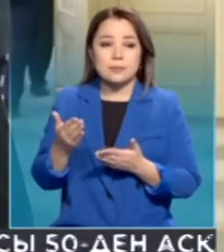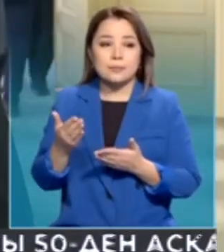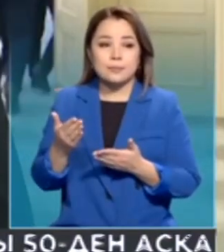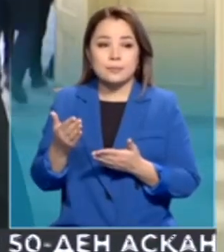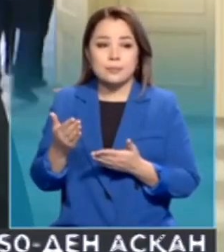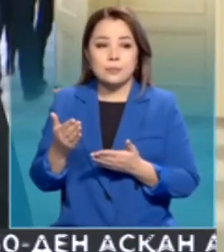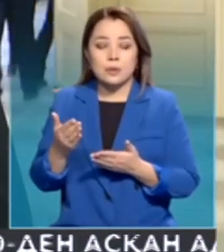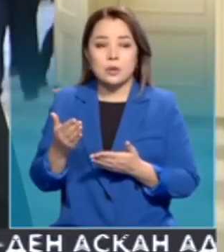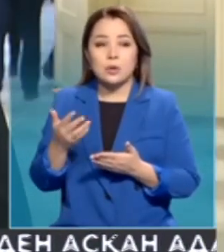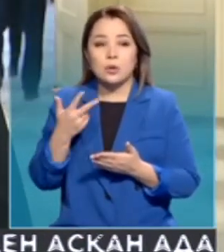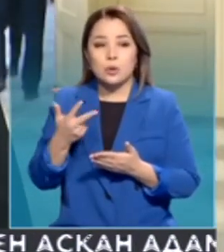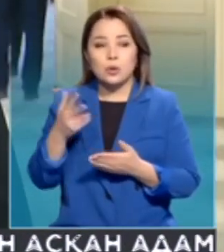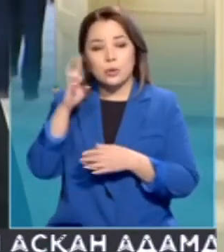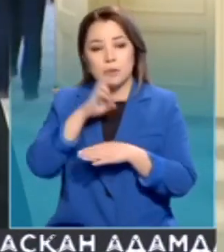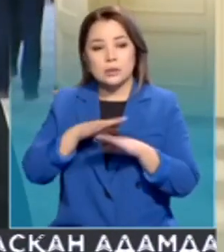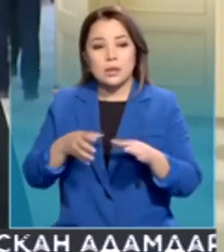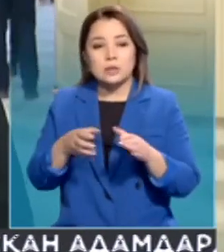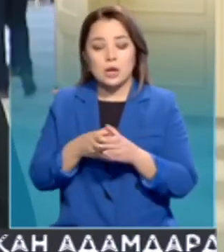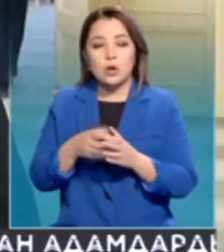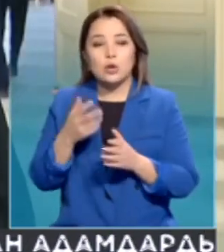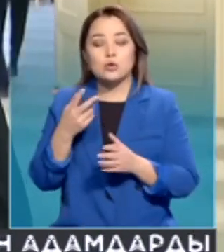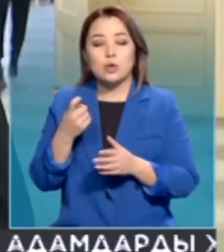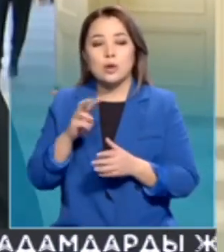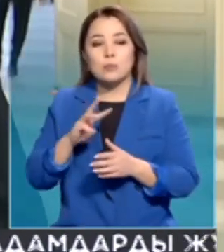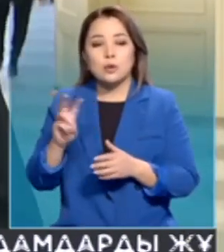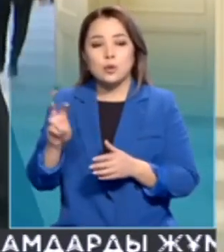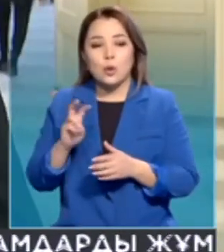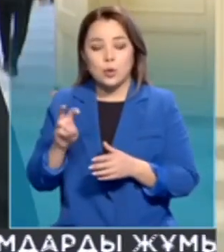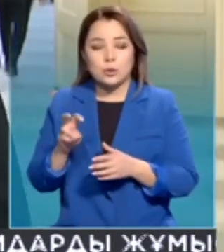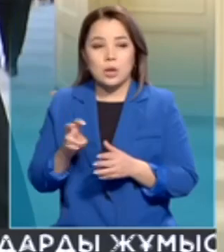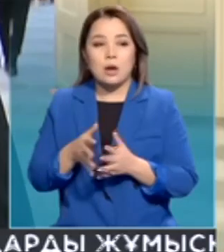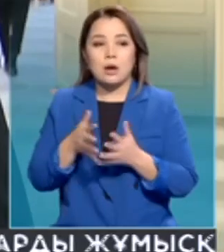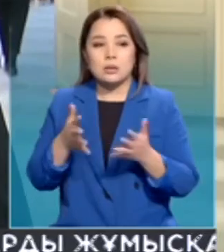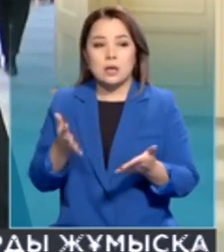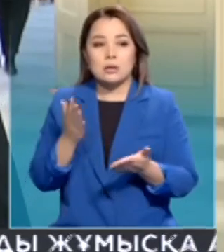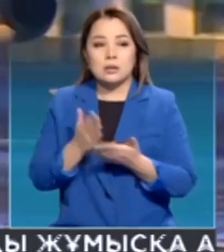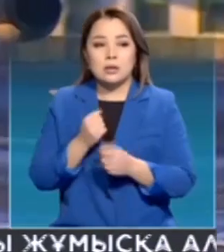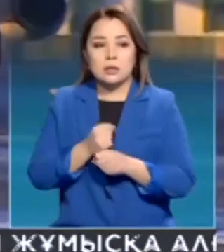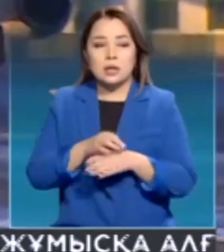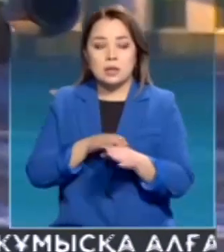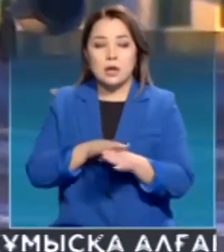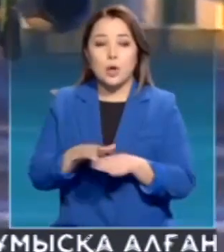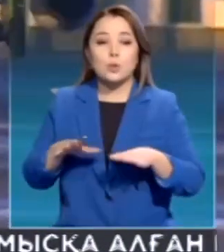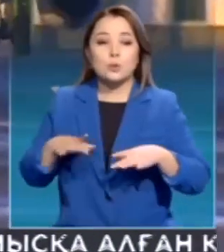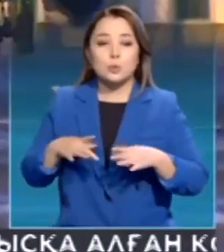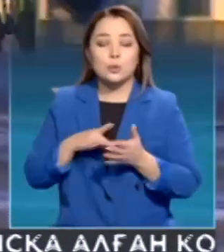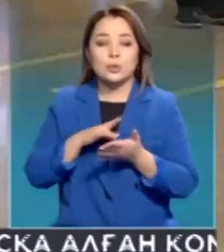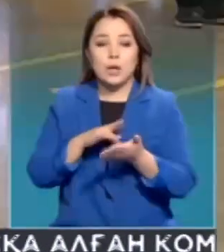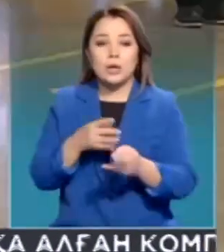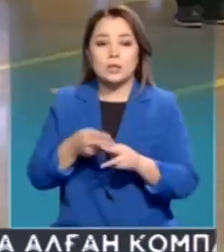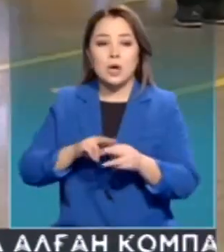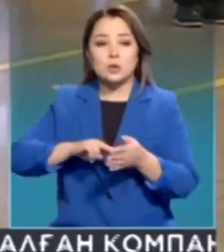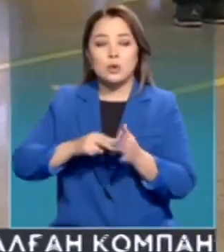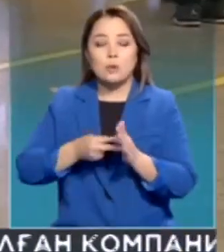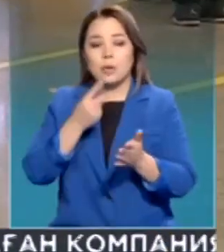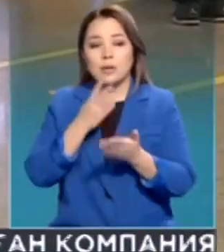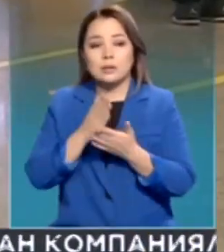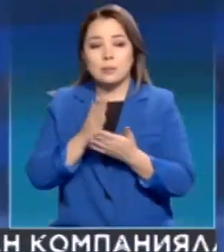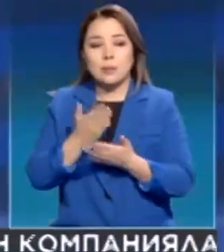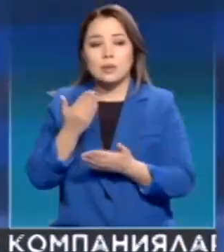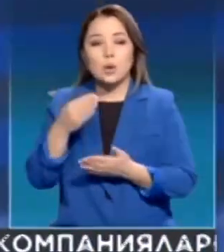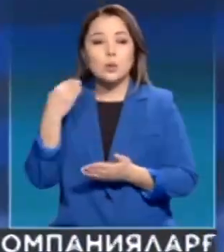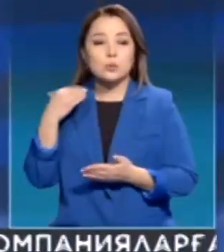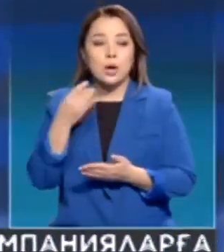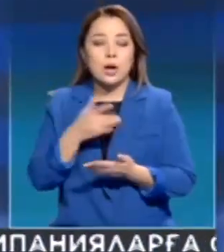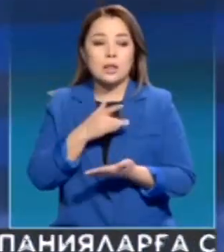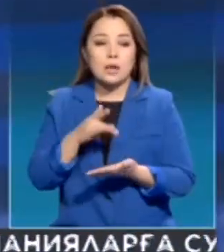3 yıl içinde 100 milyon dolardan artık iş yaptık. Туризм бойынша бірлескен жобалар бар. Мысалы, Түркістан